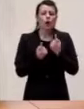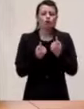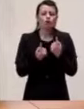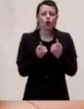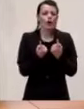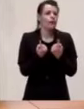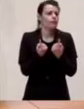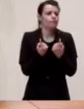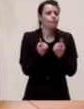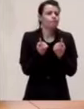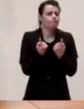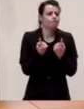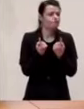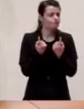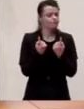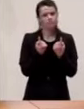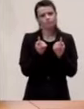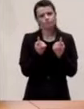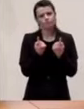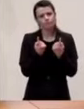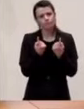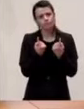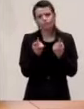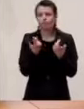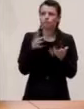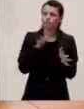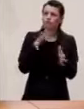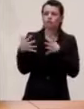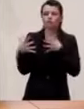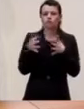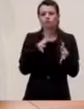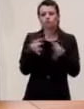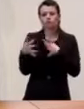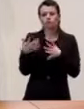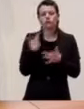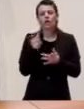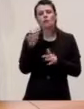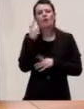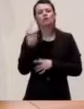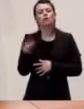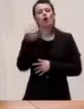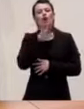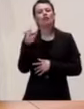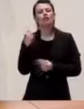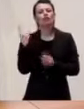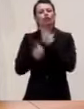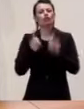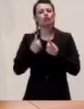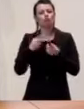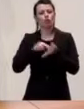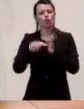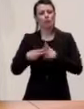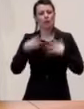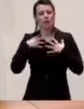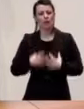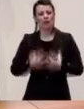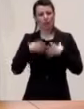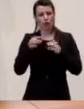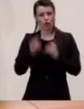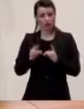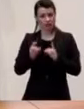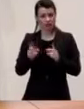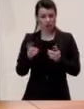prebellica di 300 casi di eventi respiratori infettivi totali sulla nostra